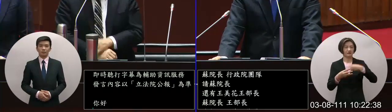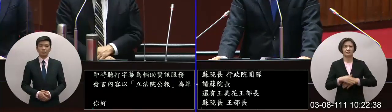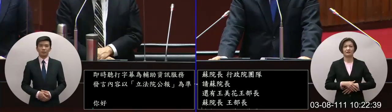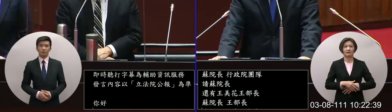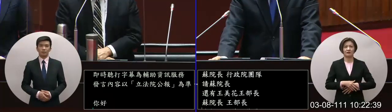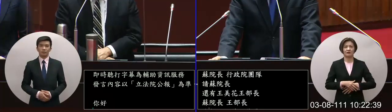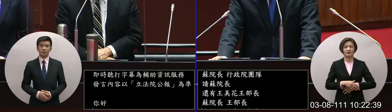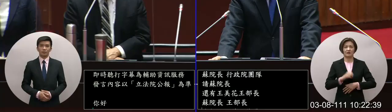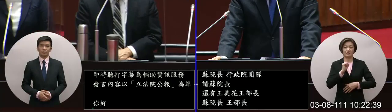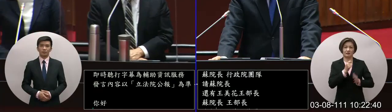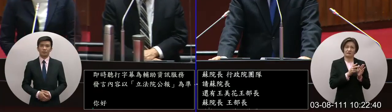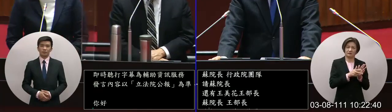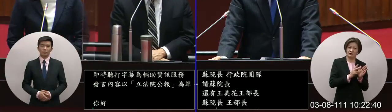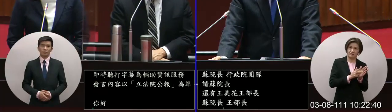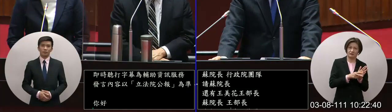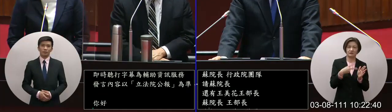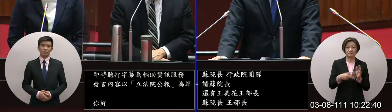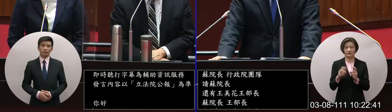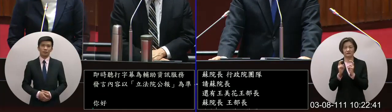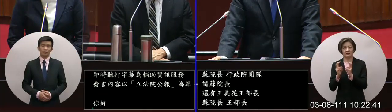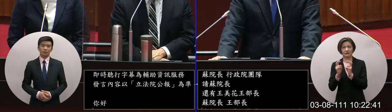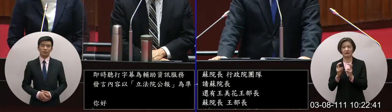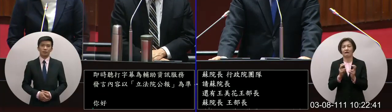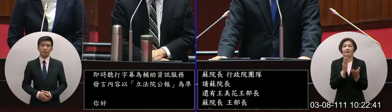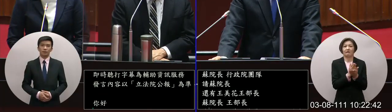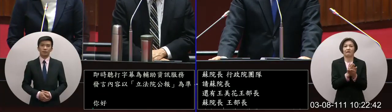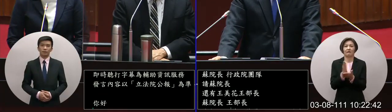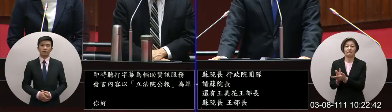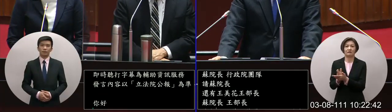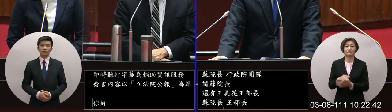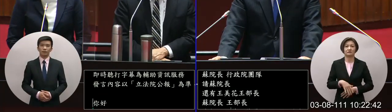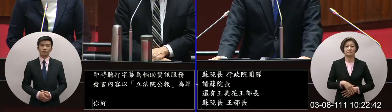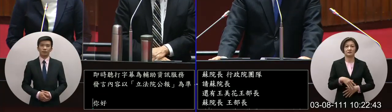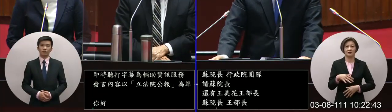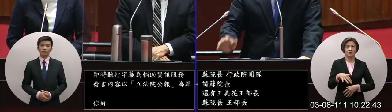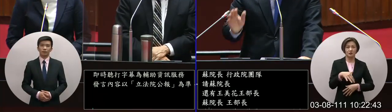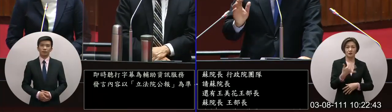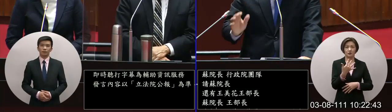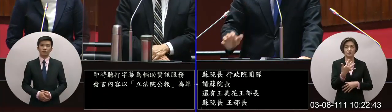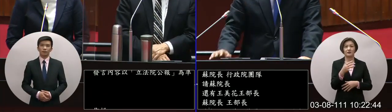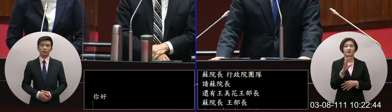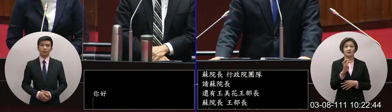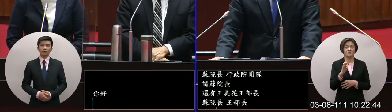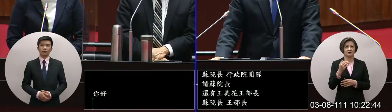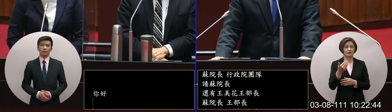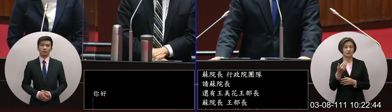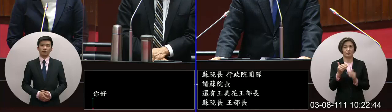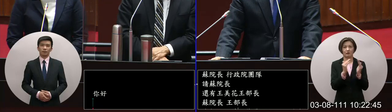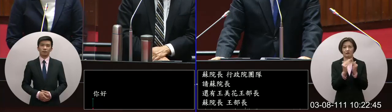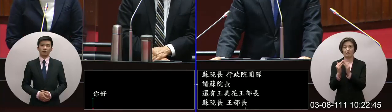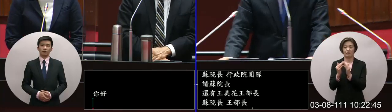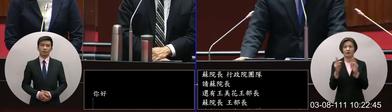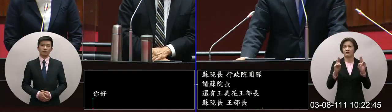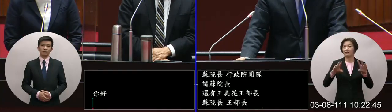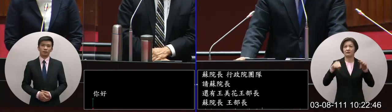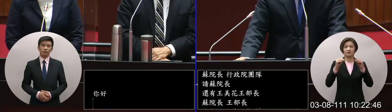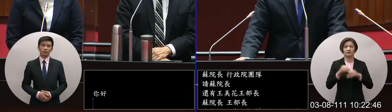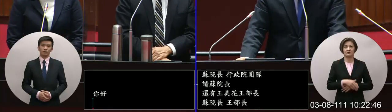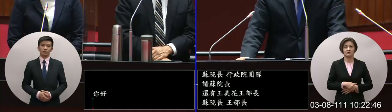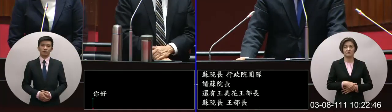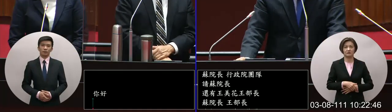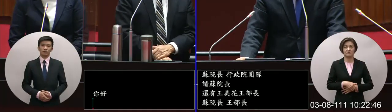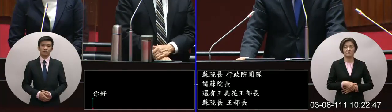台铁还有捷运停驶，还有549万户的停电，那包括农